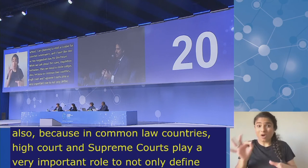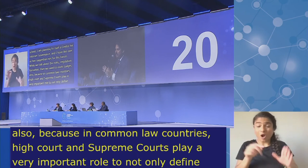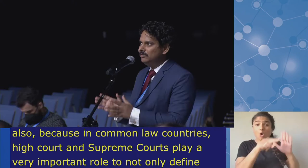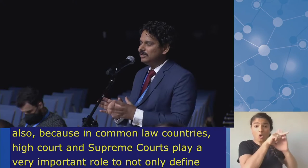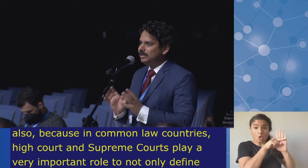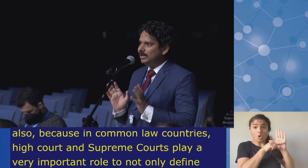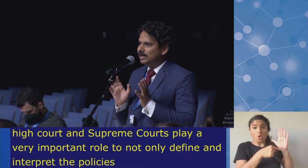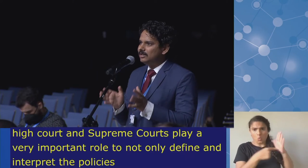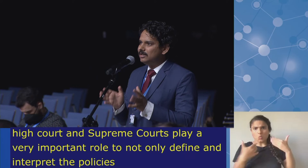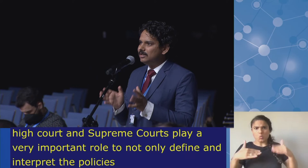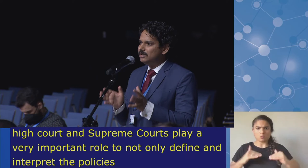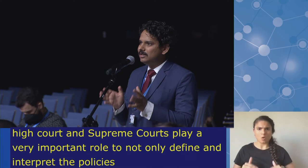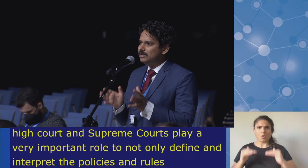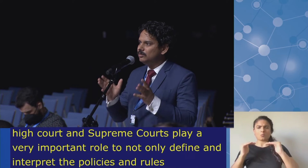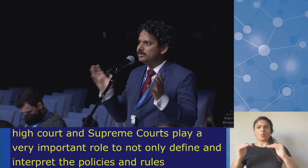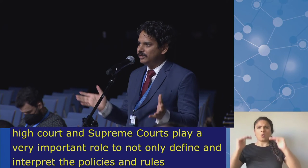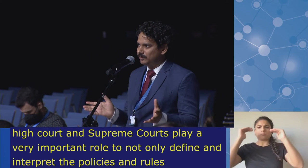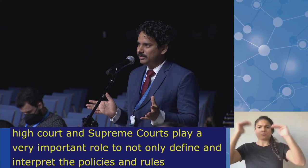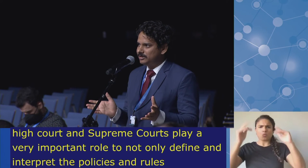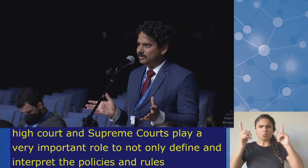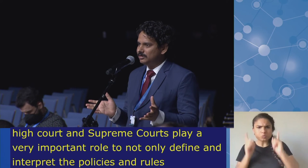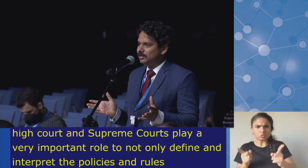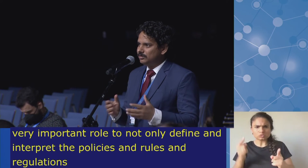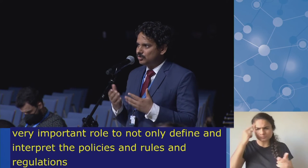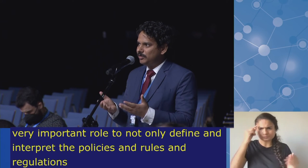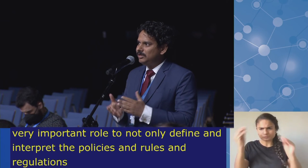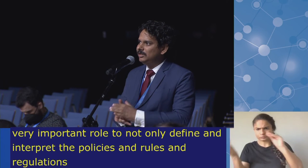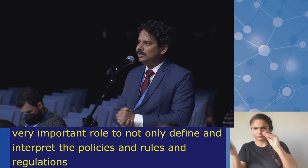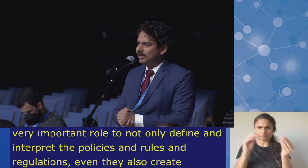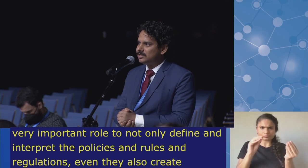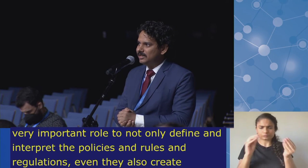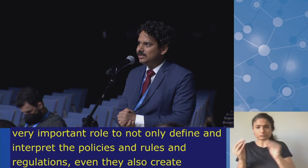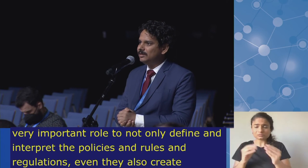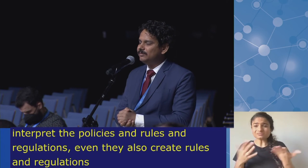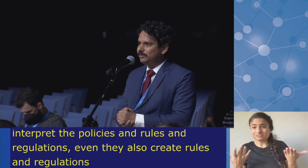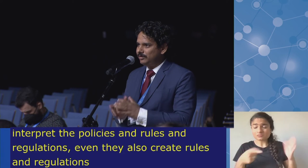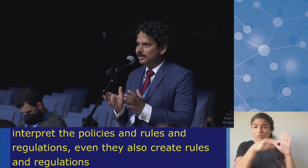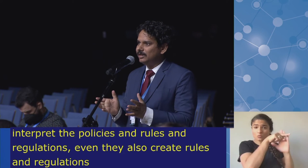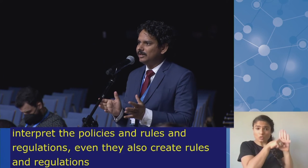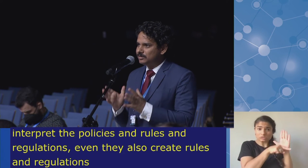урегулирования. Но нам необходимо привлечь к этому также сотрудников